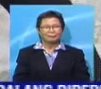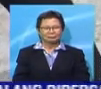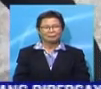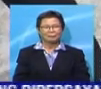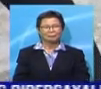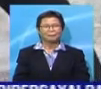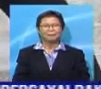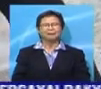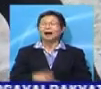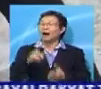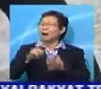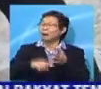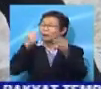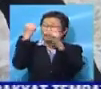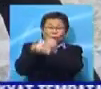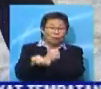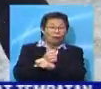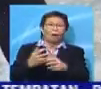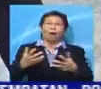Cabaran.